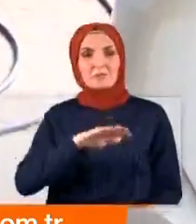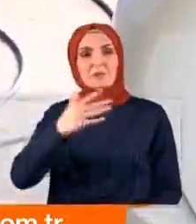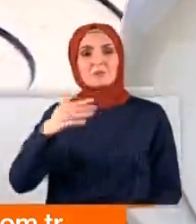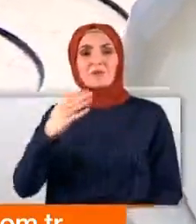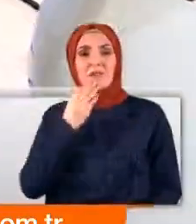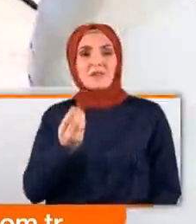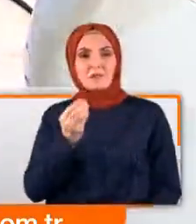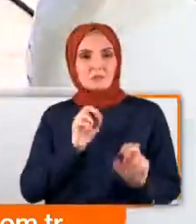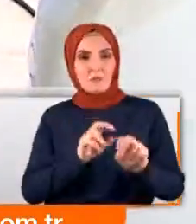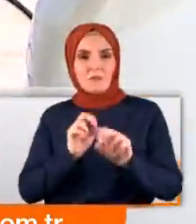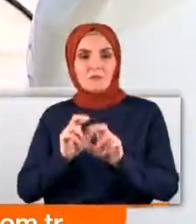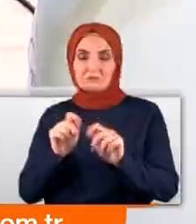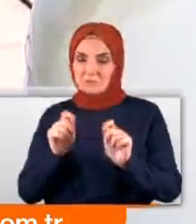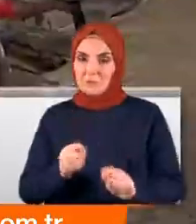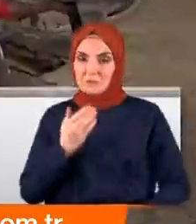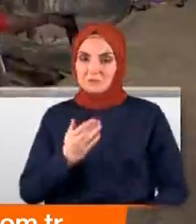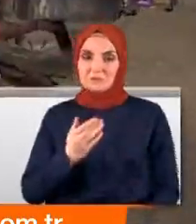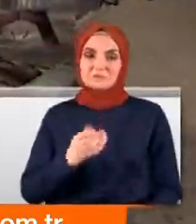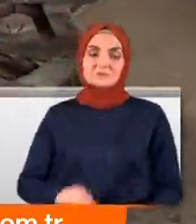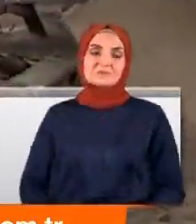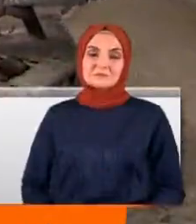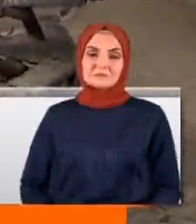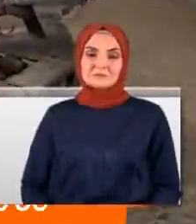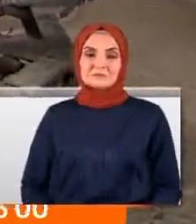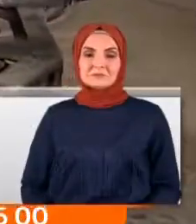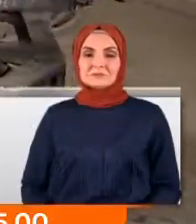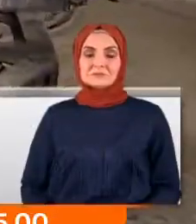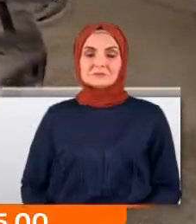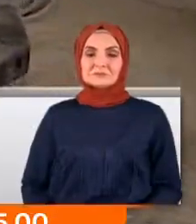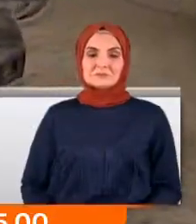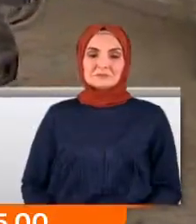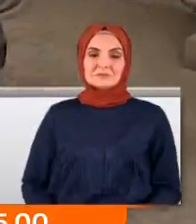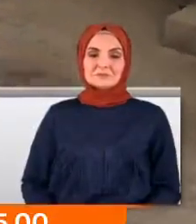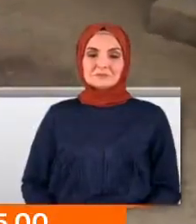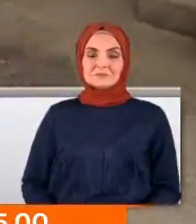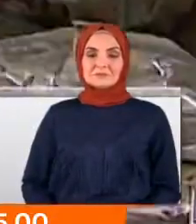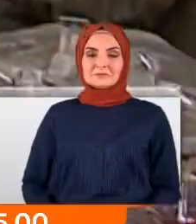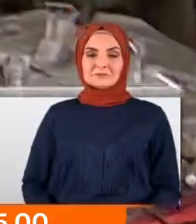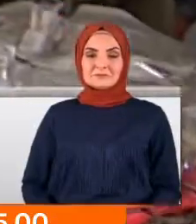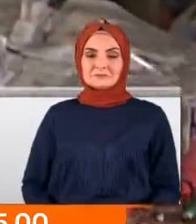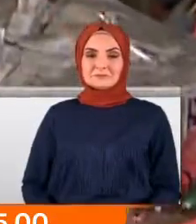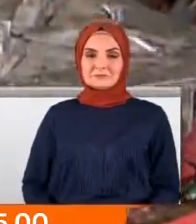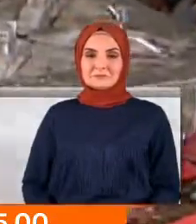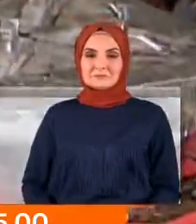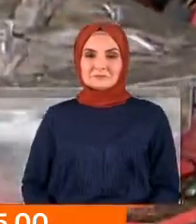Çocuklara öğretiyor. Bu dükkanın ustası bu. Türk oğlu Türk kadınıyız. Bizi kimse yenemez.